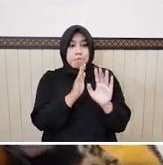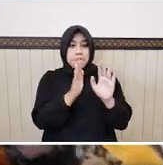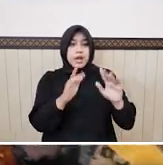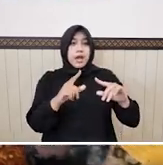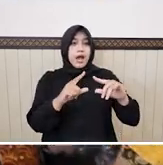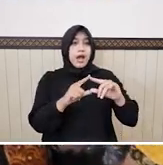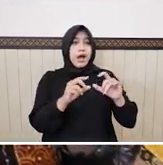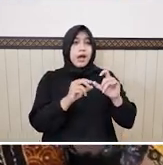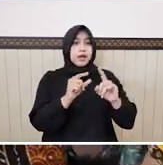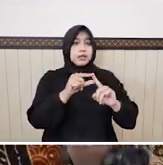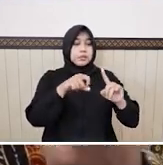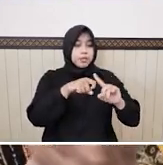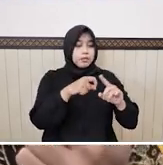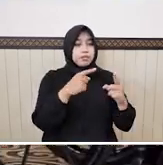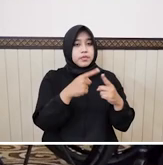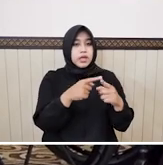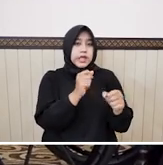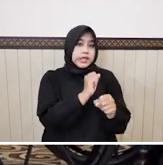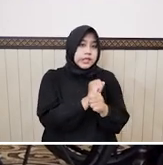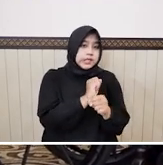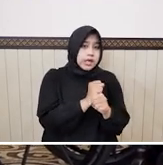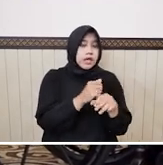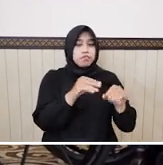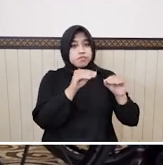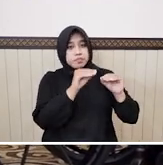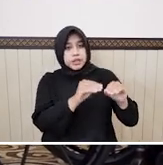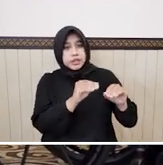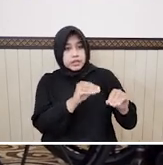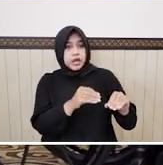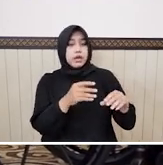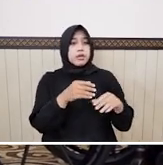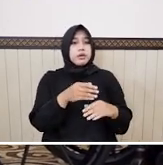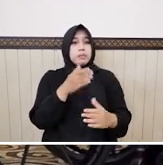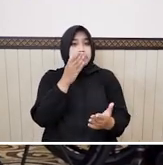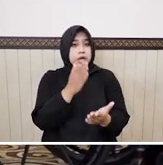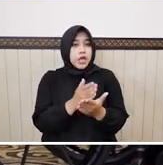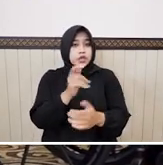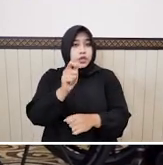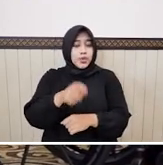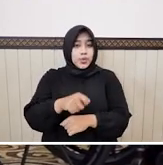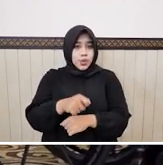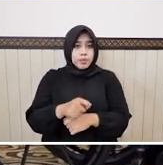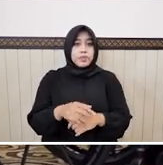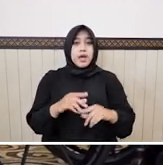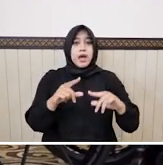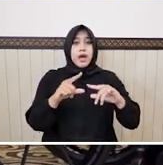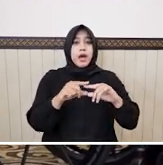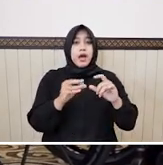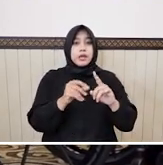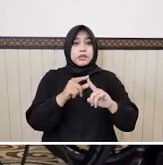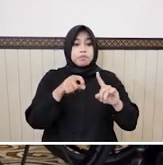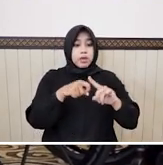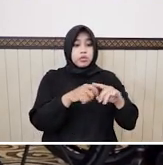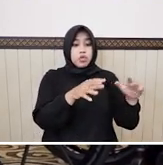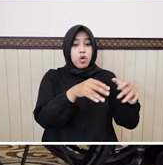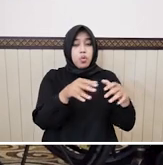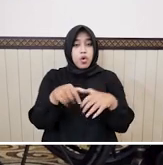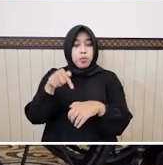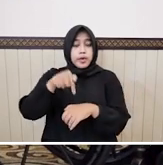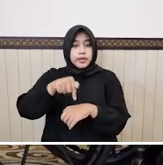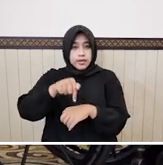aspek yang ada aspek pekerjaan ada spek Pendidikan termasuk penegakan hukum di aspek ini di sektor ini